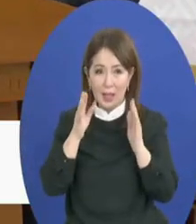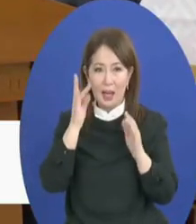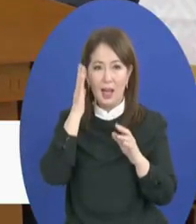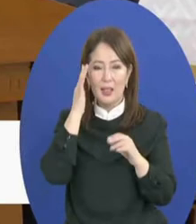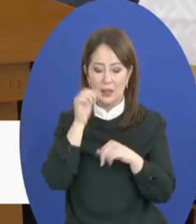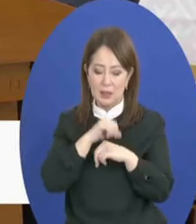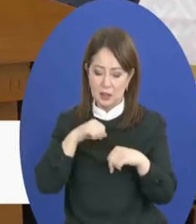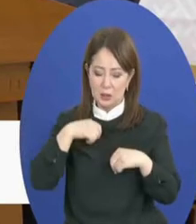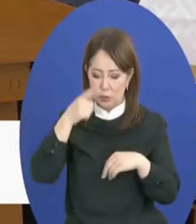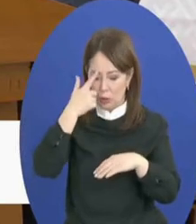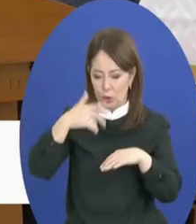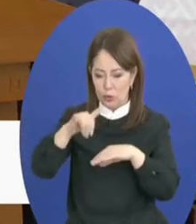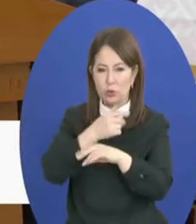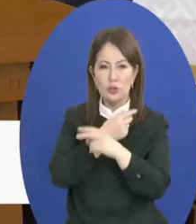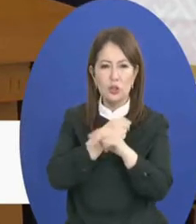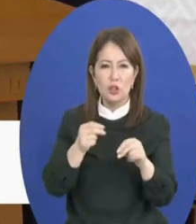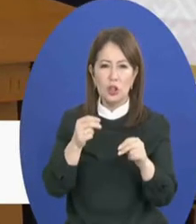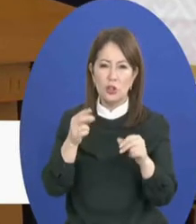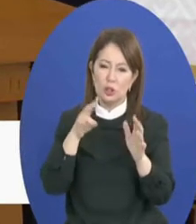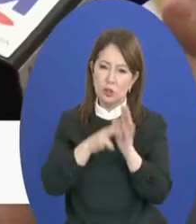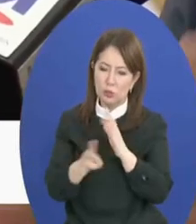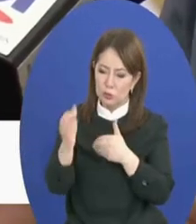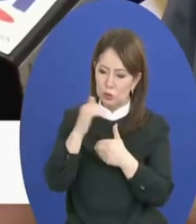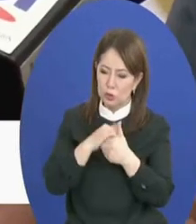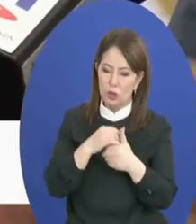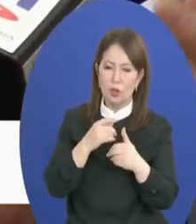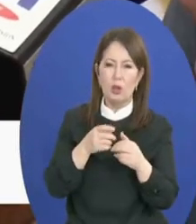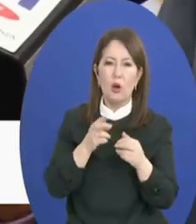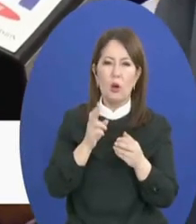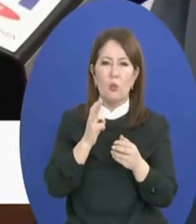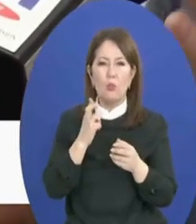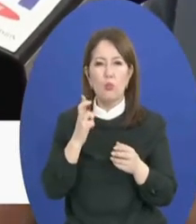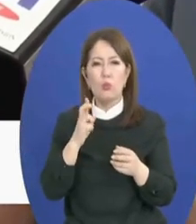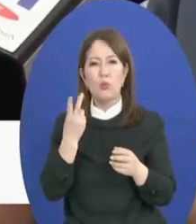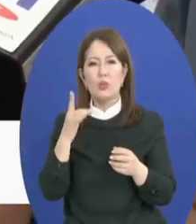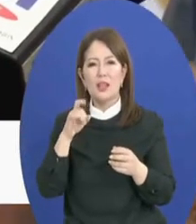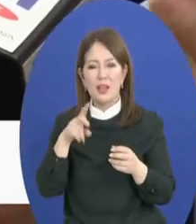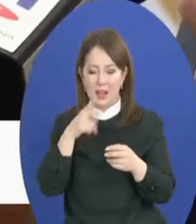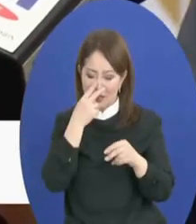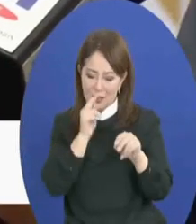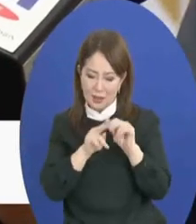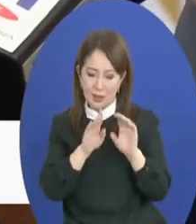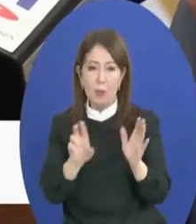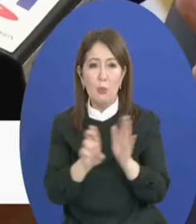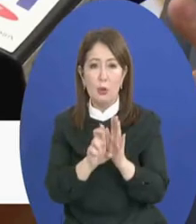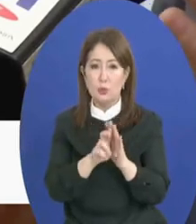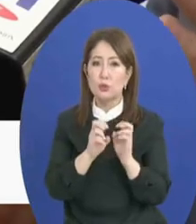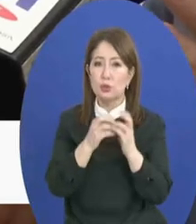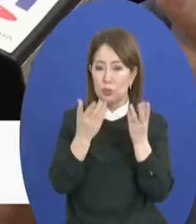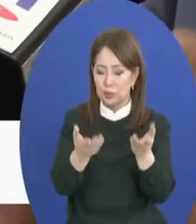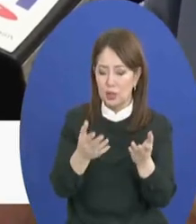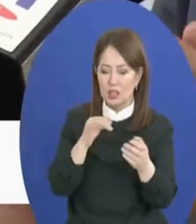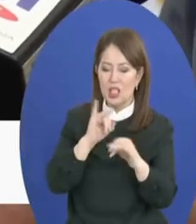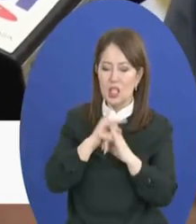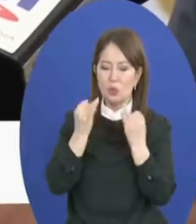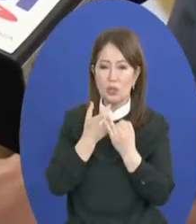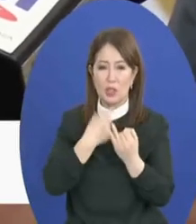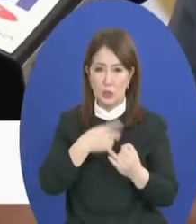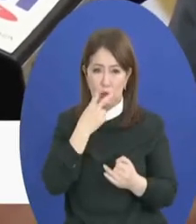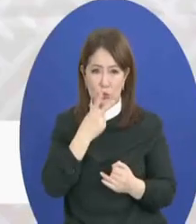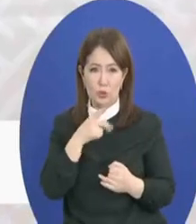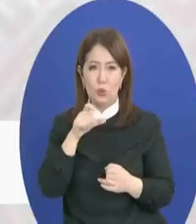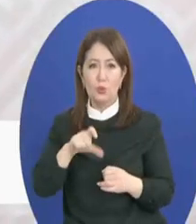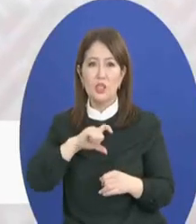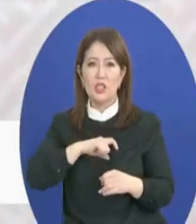Монгол улсад чөлөөтэй нэвтрэх бас бүртгэл хяналттай байх боломжийг бүрдүүлсэн гэж улсын хурлын гишүүд үзэж байна. Бас хүний